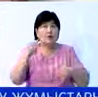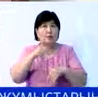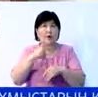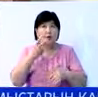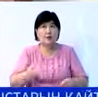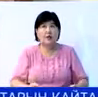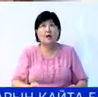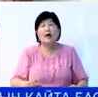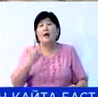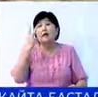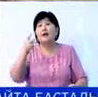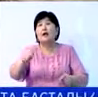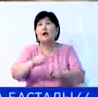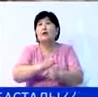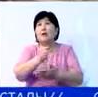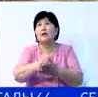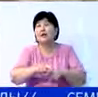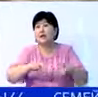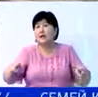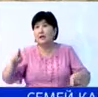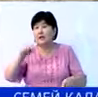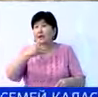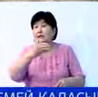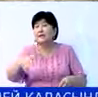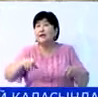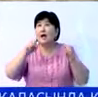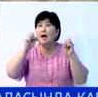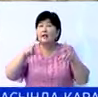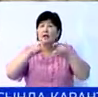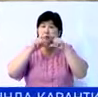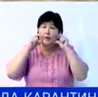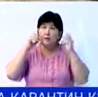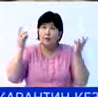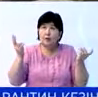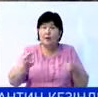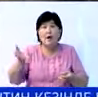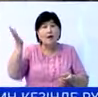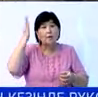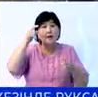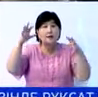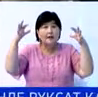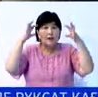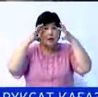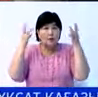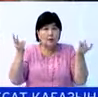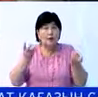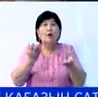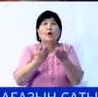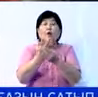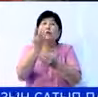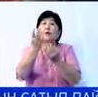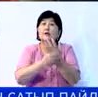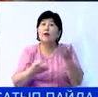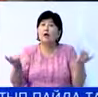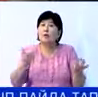қашықта 2 метр сақталу керек, өздеріңіз білесіздер. Сіздер де арнайы бетперде болу керек, бастарыңызда тор болу керек, қолдарыңызда қолғаптар